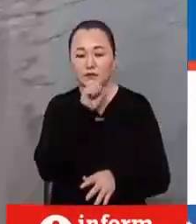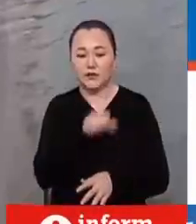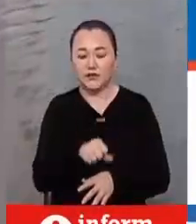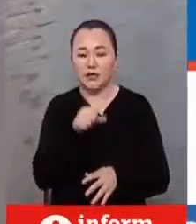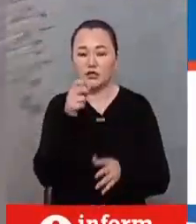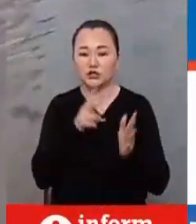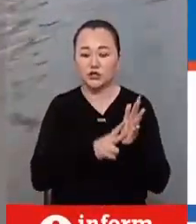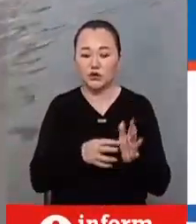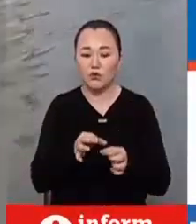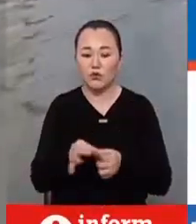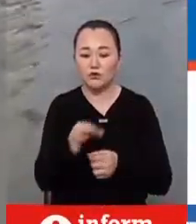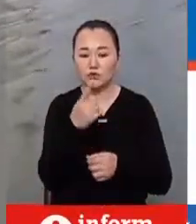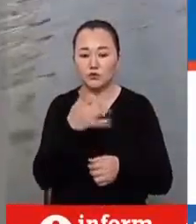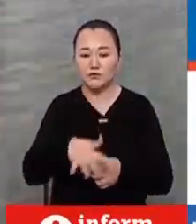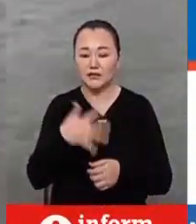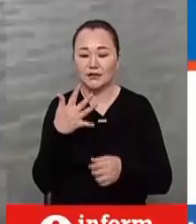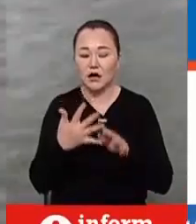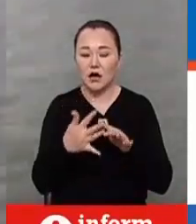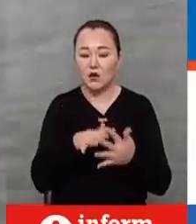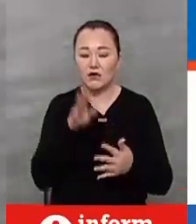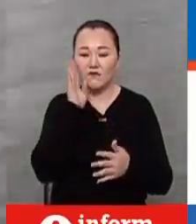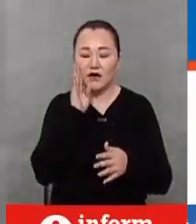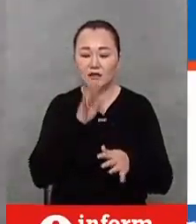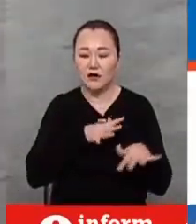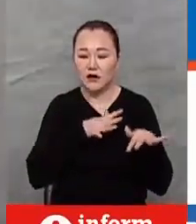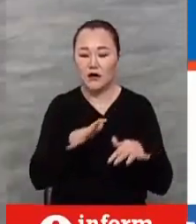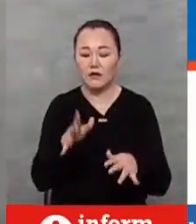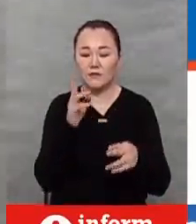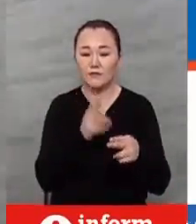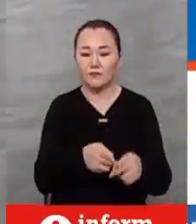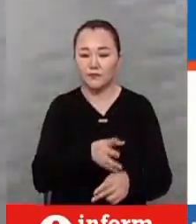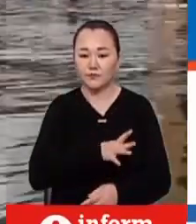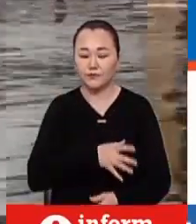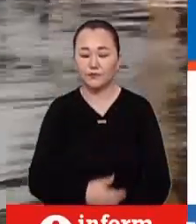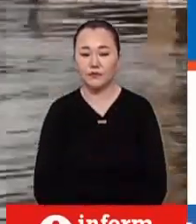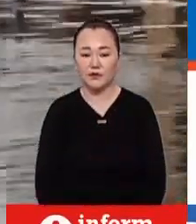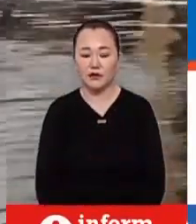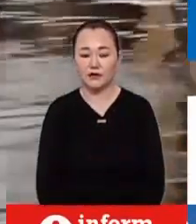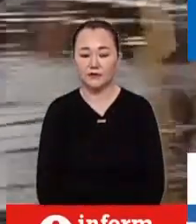7 облыстағы 155 елді мекенде су басу қаупының алдын алған екен.